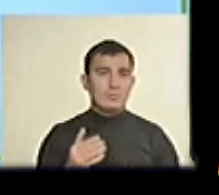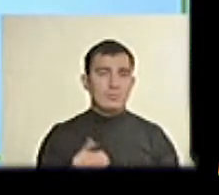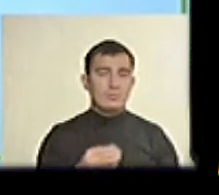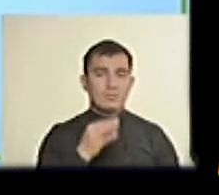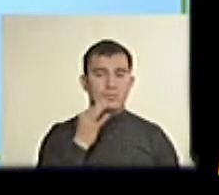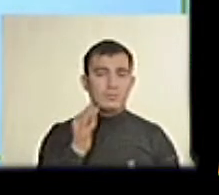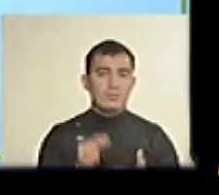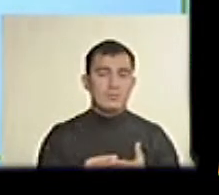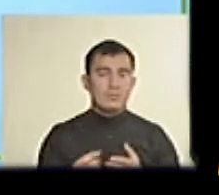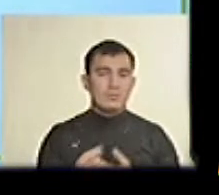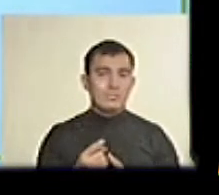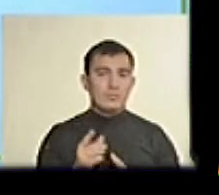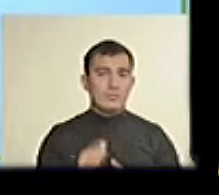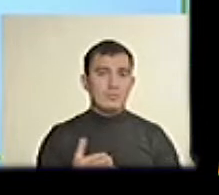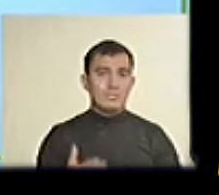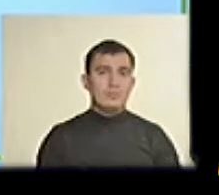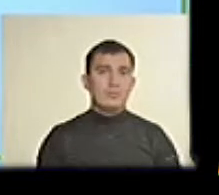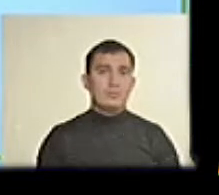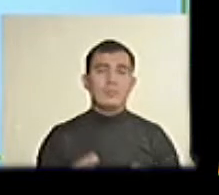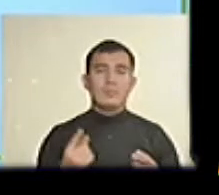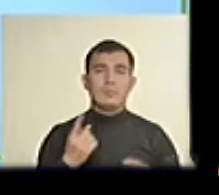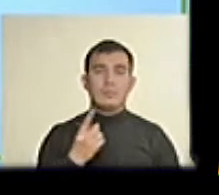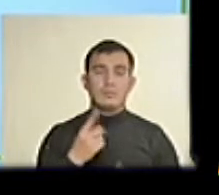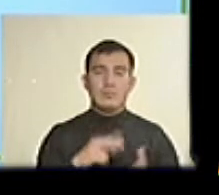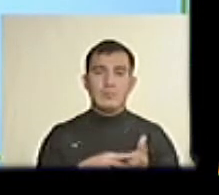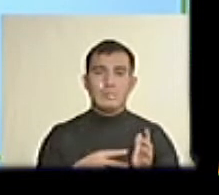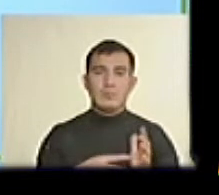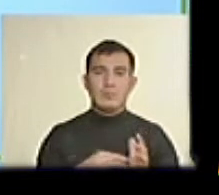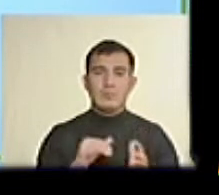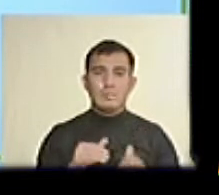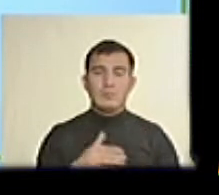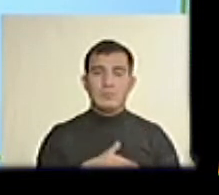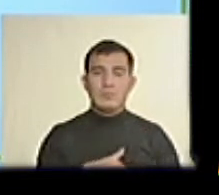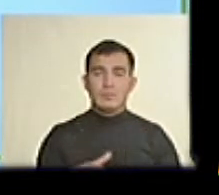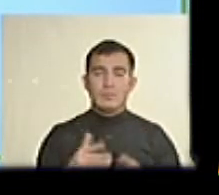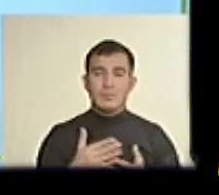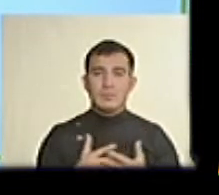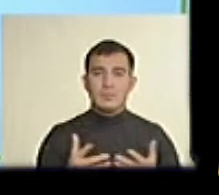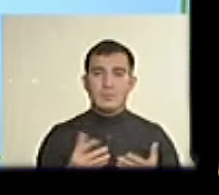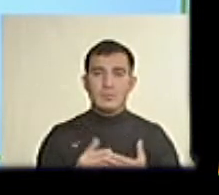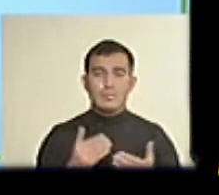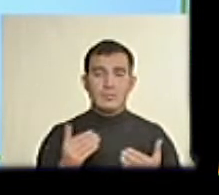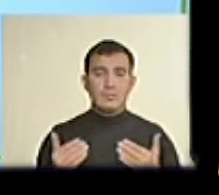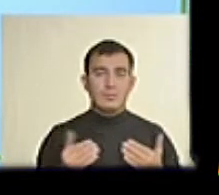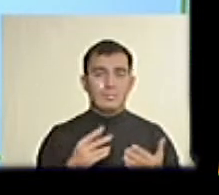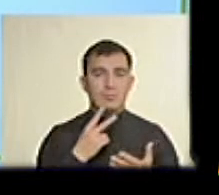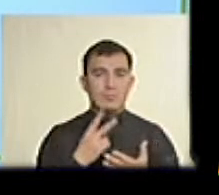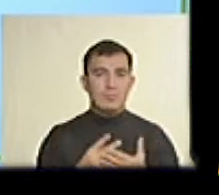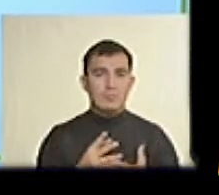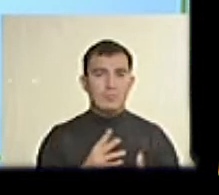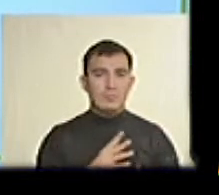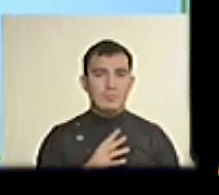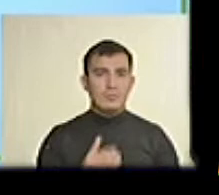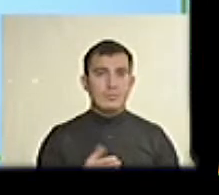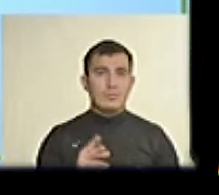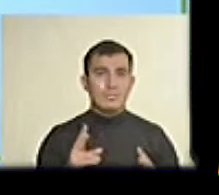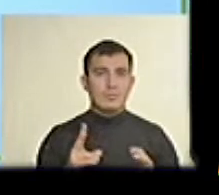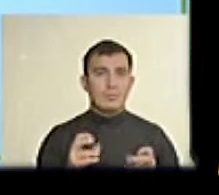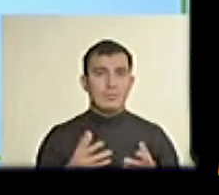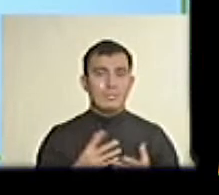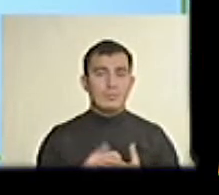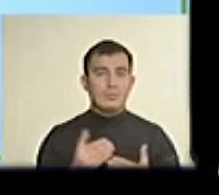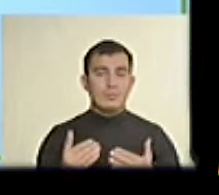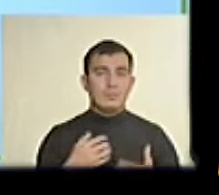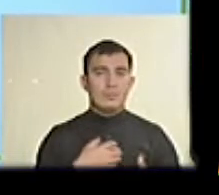javob paydo bo'ladi. Birinchi rejamiz bu tashqi siyosat tamoyillari. Xo'sh, qanday tamoyillar